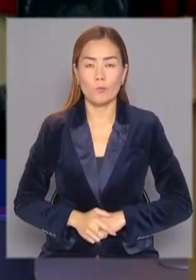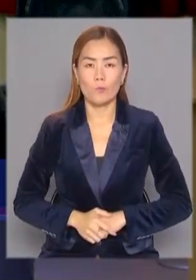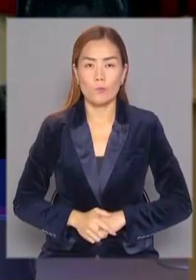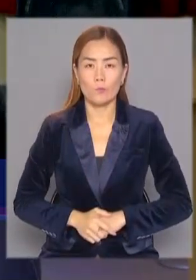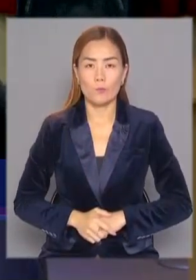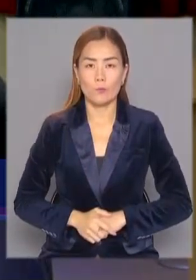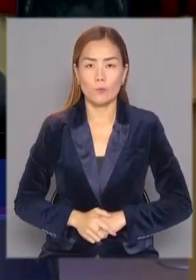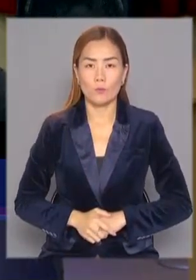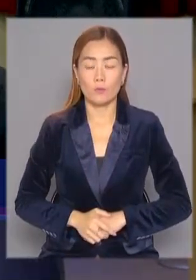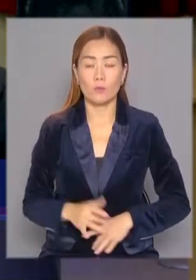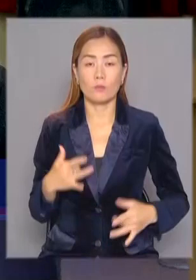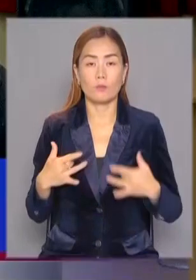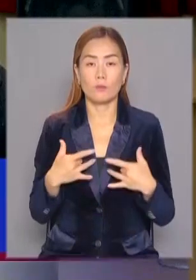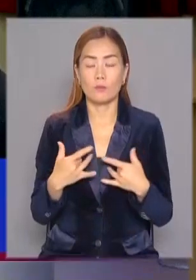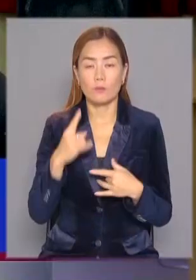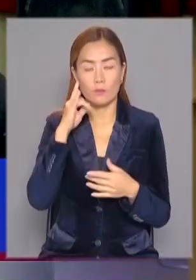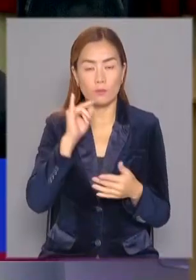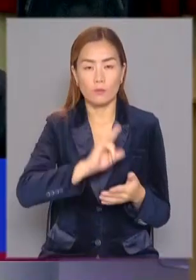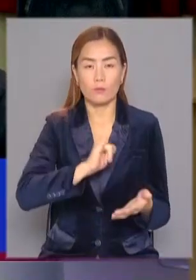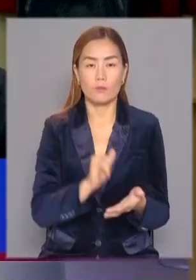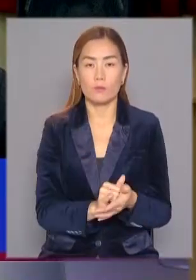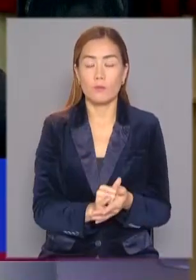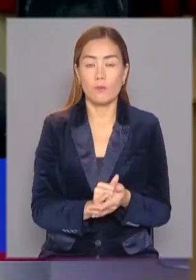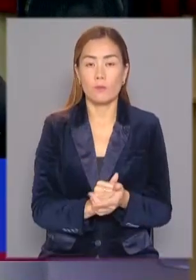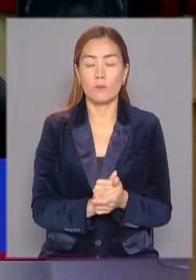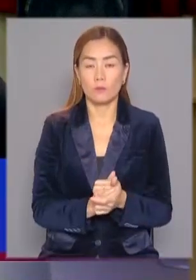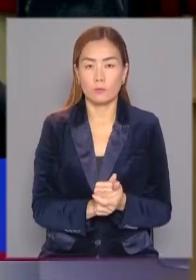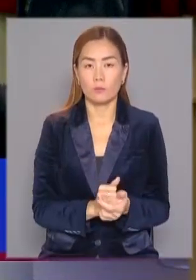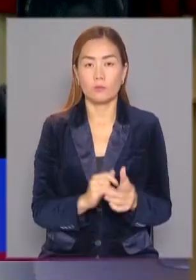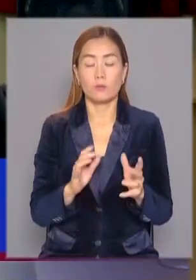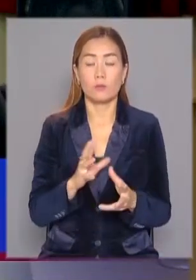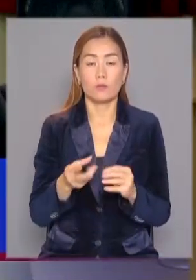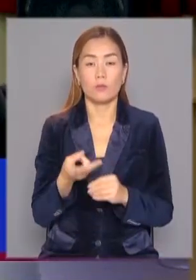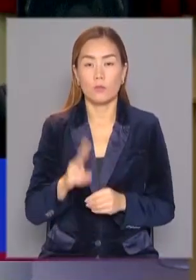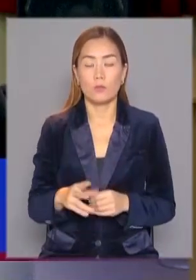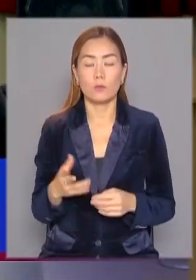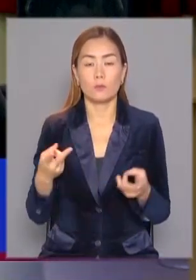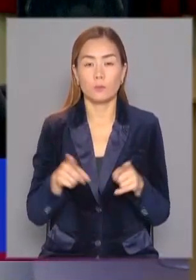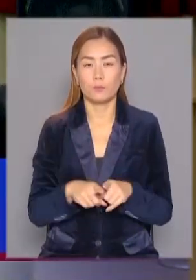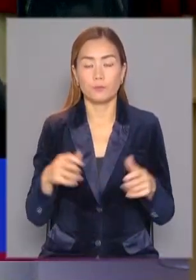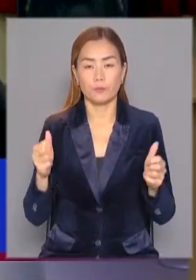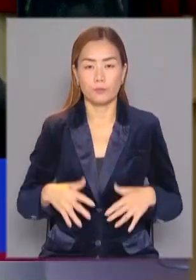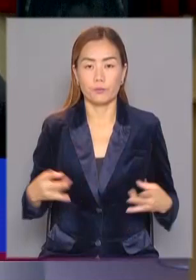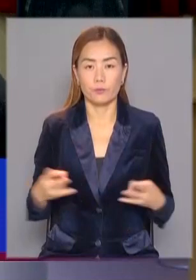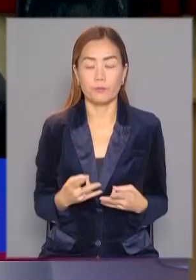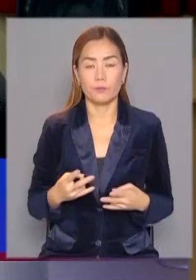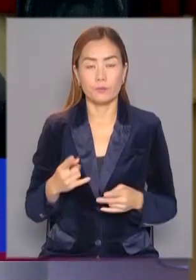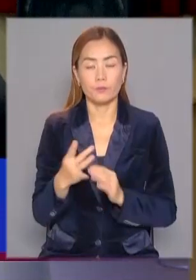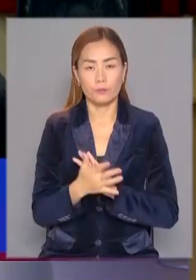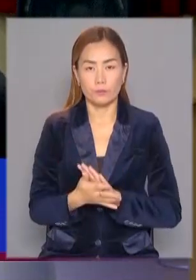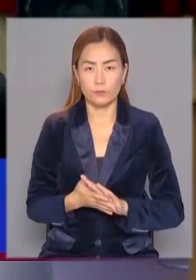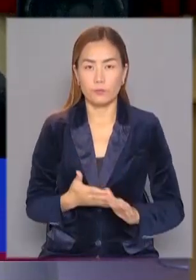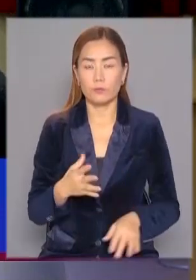Бұнда қойылымнан түсінгенім жанынан тартылысы. Екі жақты қарастыруға болады, бұны терең түсінуге